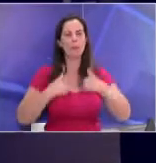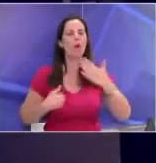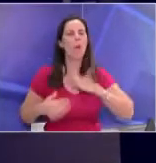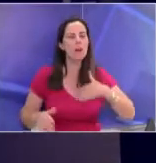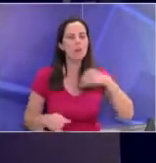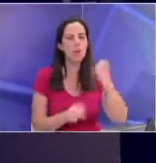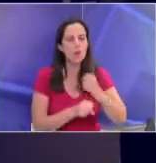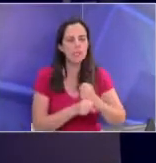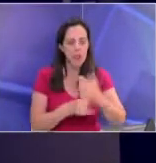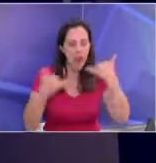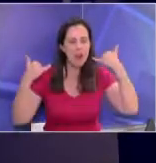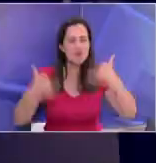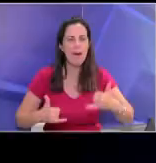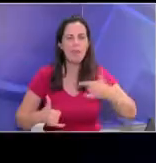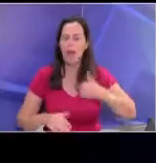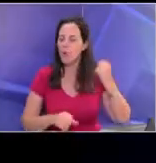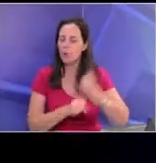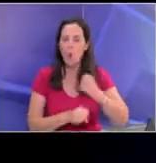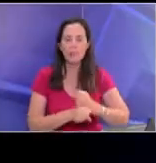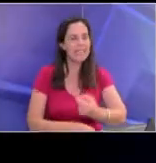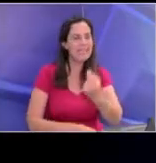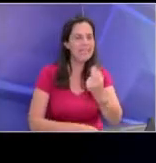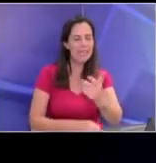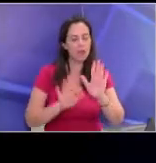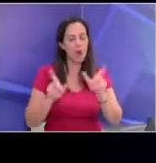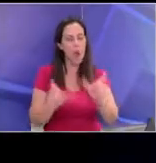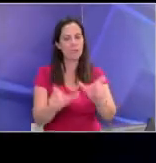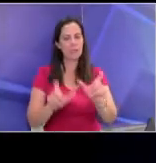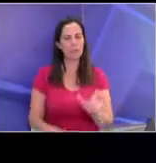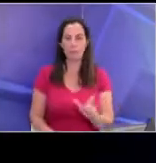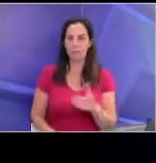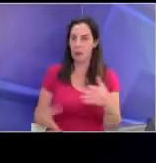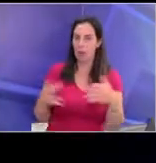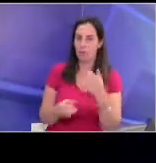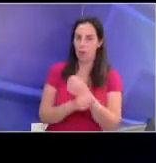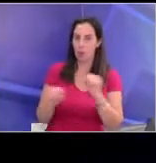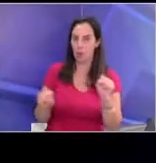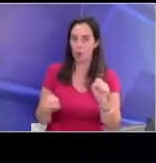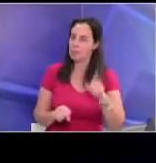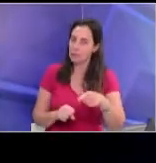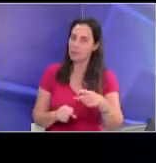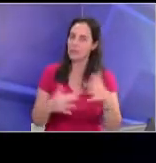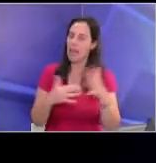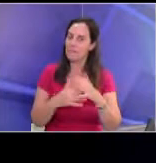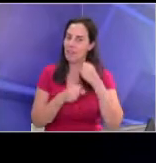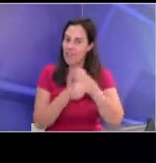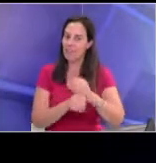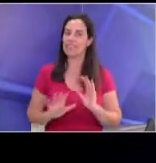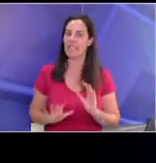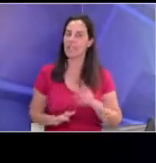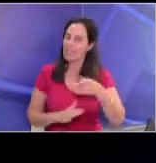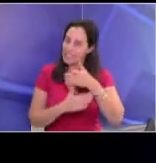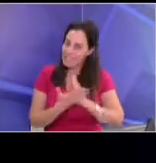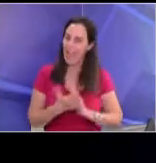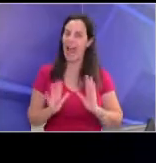מה שאנחנו עושים בשלב הזה, זה אנחנו שמים קצת ברקסים. תסביר לי למה... קודם כל, בחברה דמוקרטית גם צריך לבקר את הנציגים, וזה